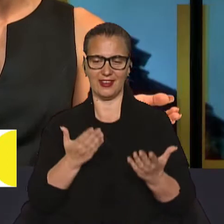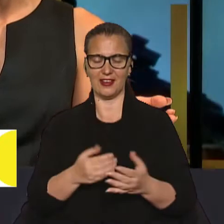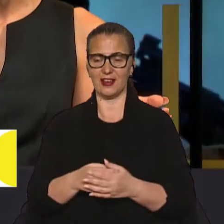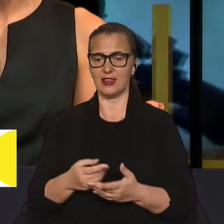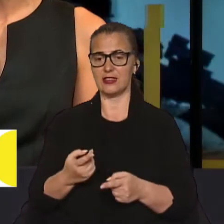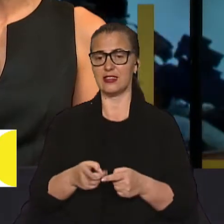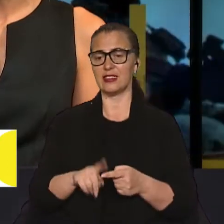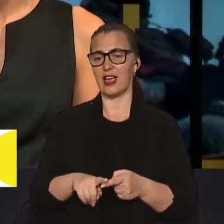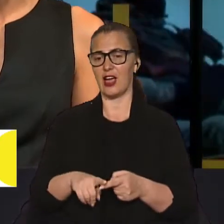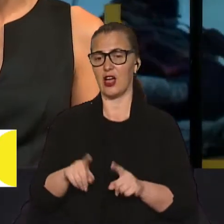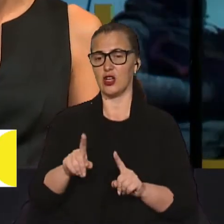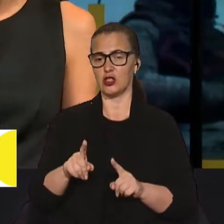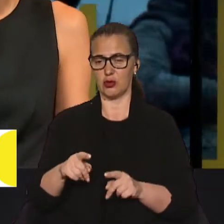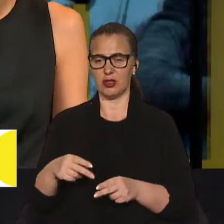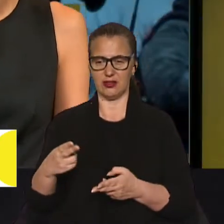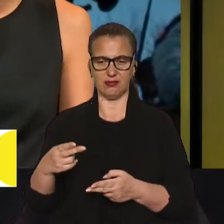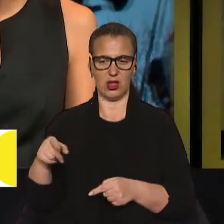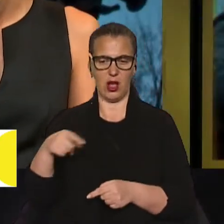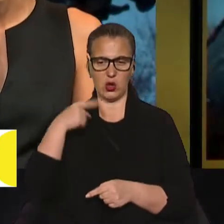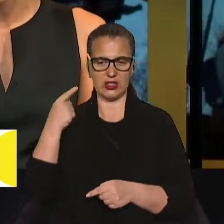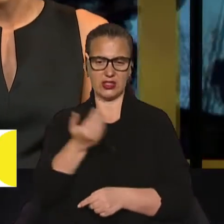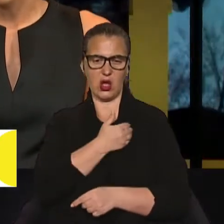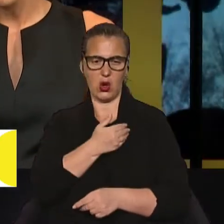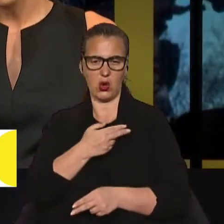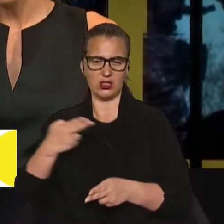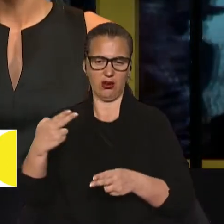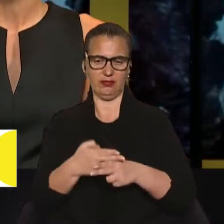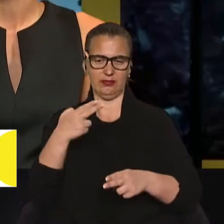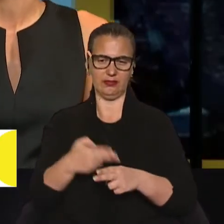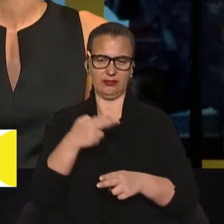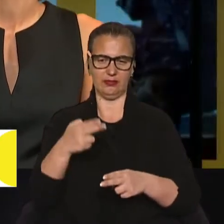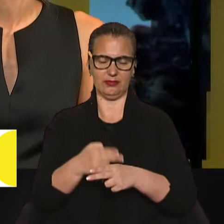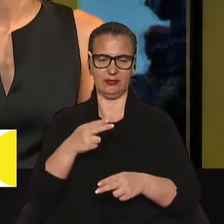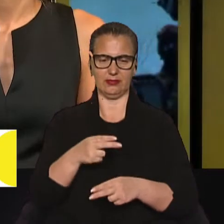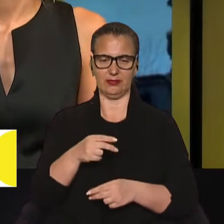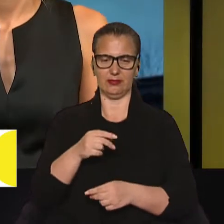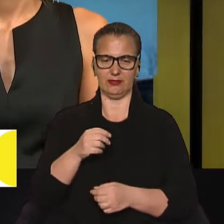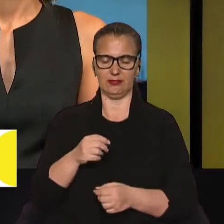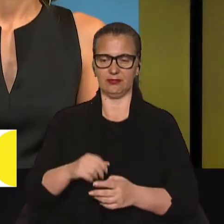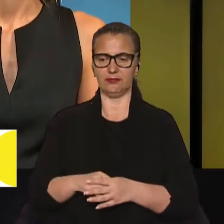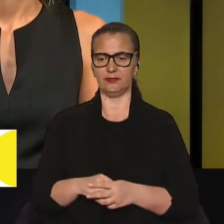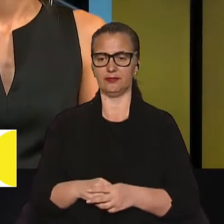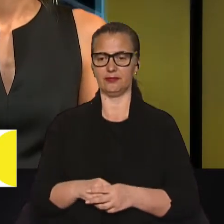з їхньої точки зору перебити ці поставки, правильно? Зупинити доставки подарунків, які не люблять подарунки.